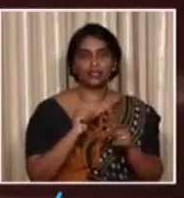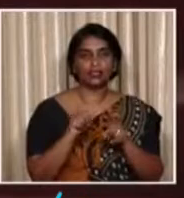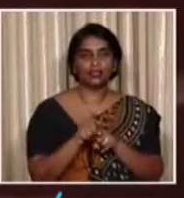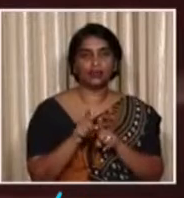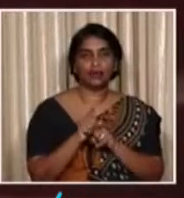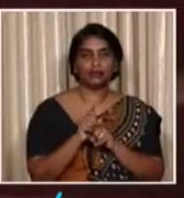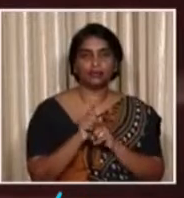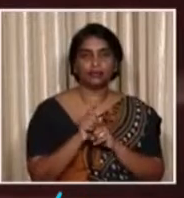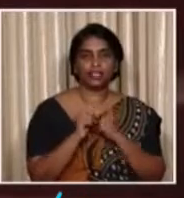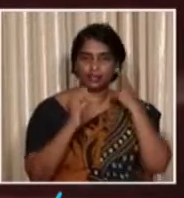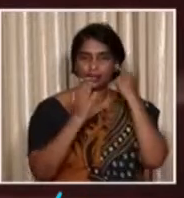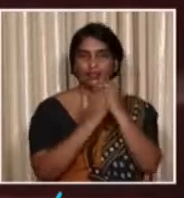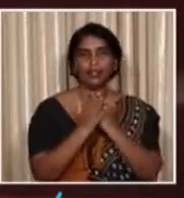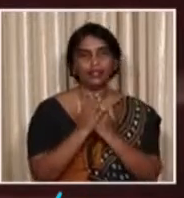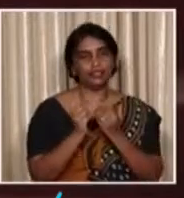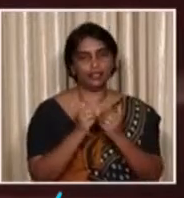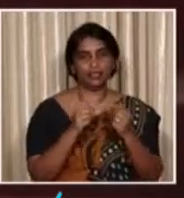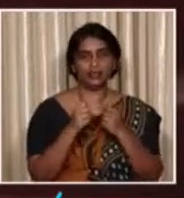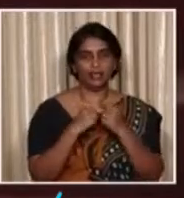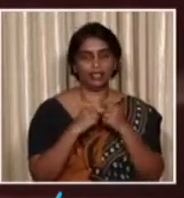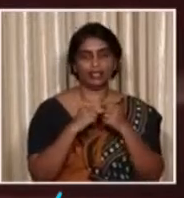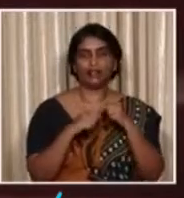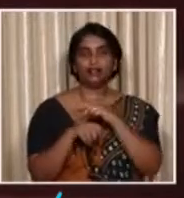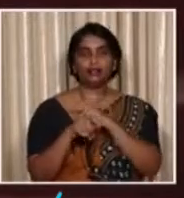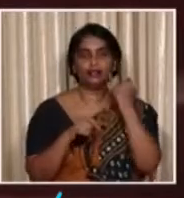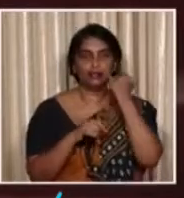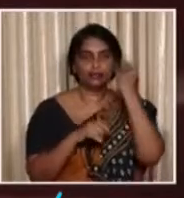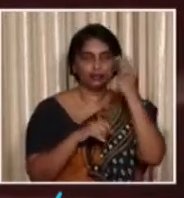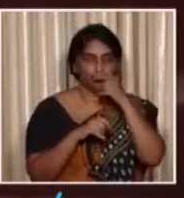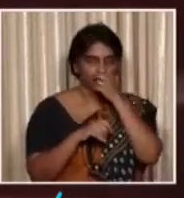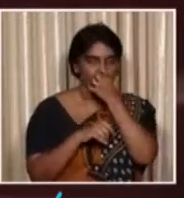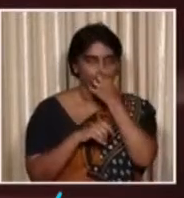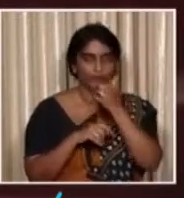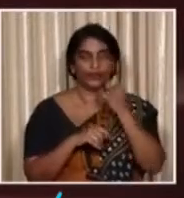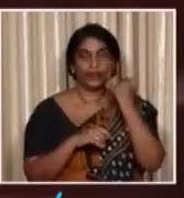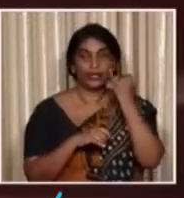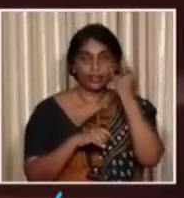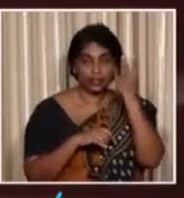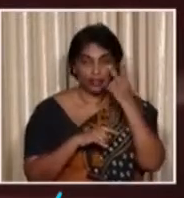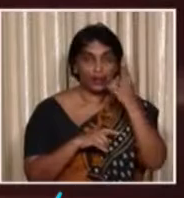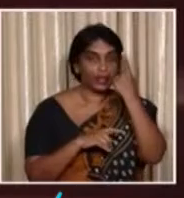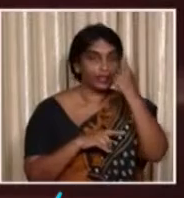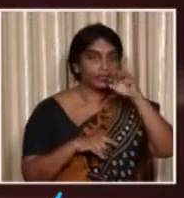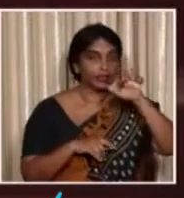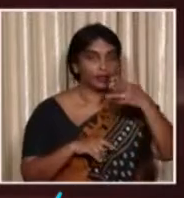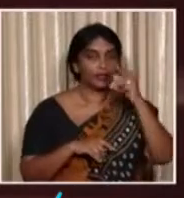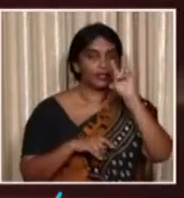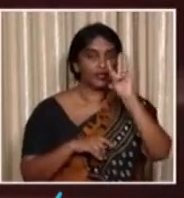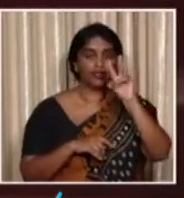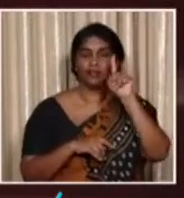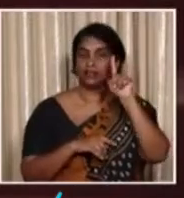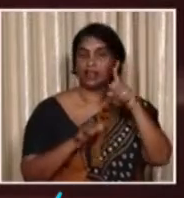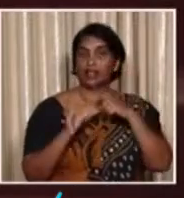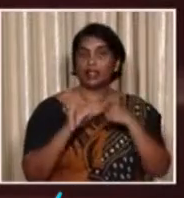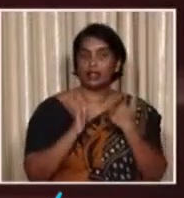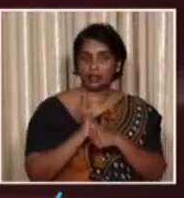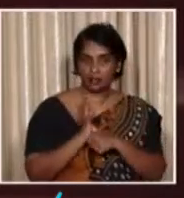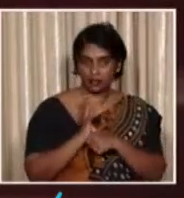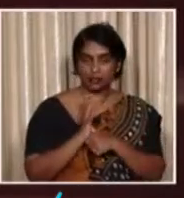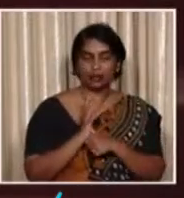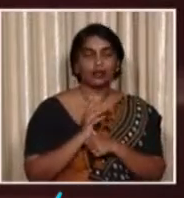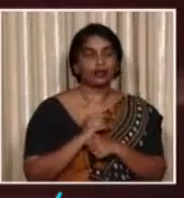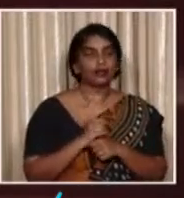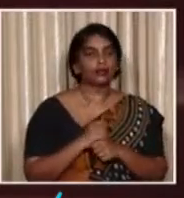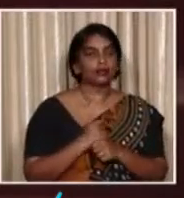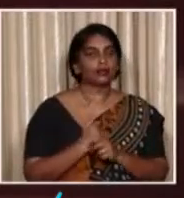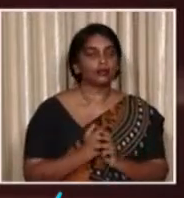pilibandawa neethimaya gatalu thibenawa namuth Singapore e thiyenawa 1931 sammatha karapu panatak third parties